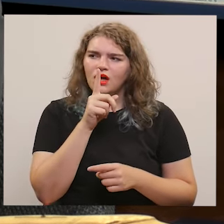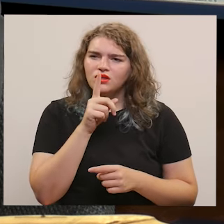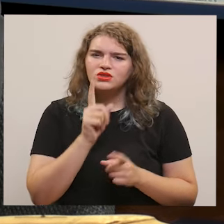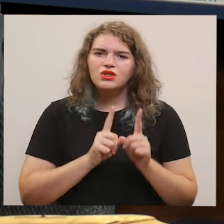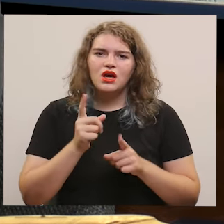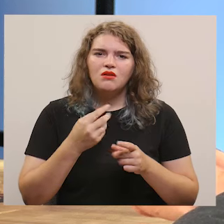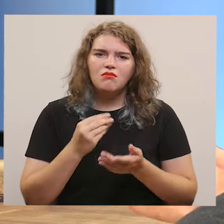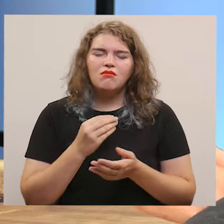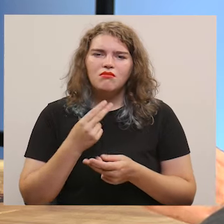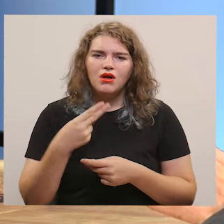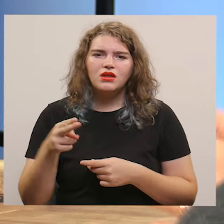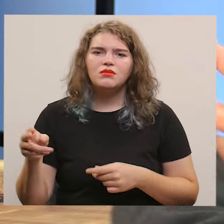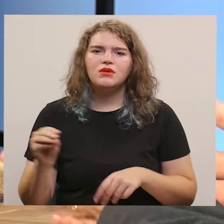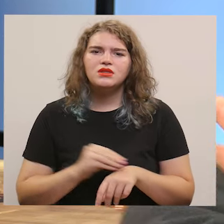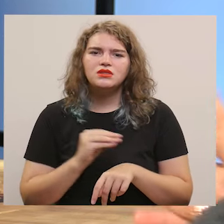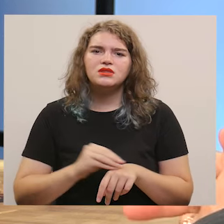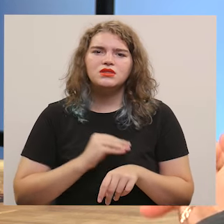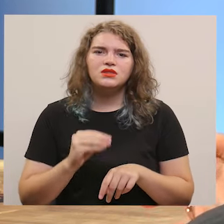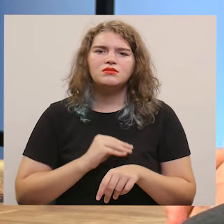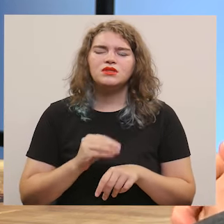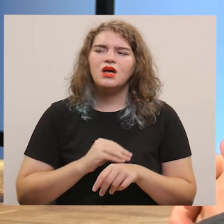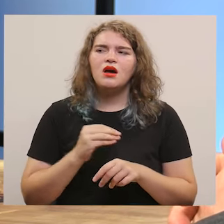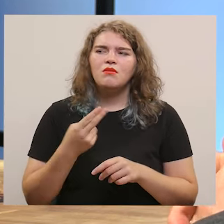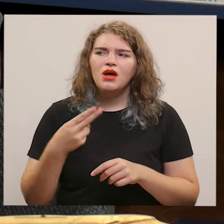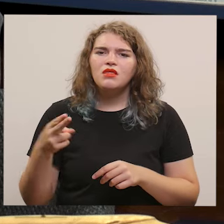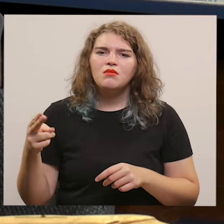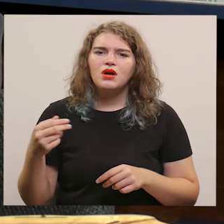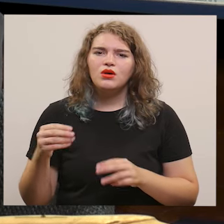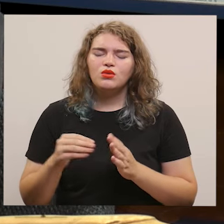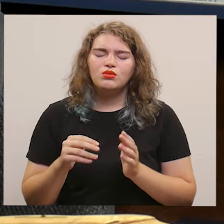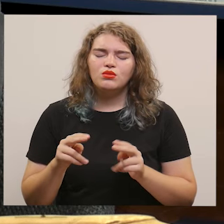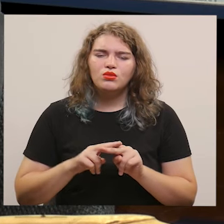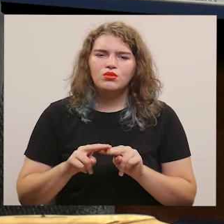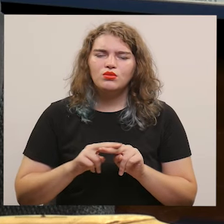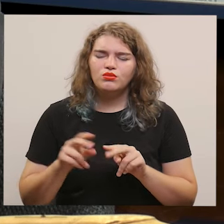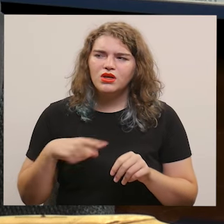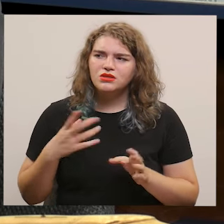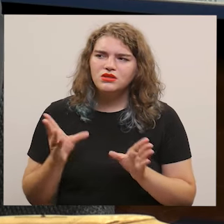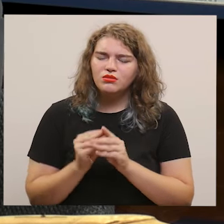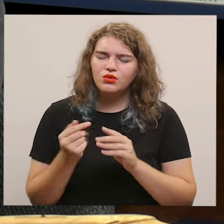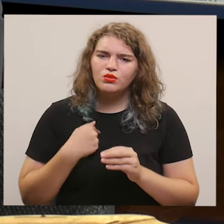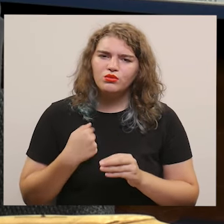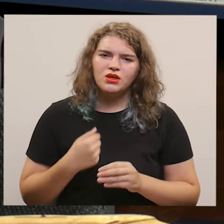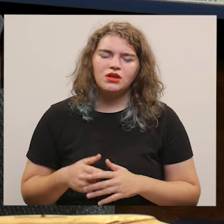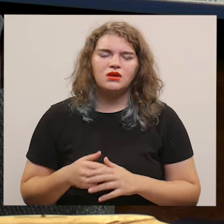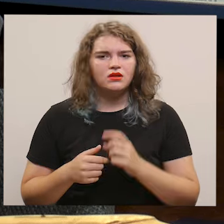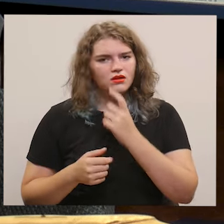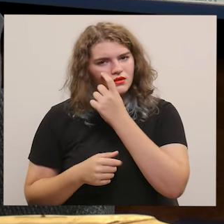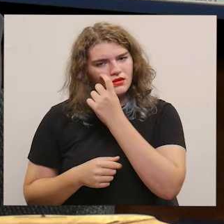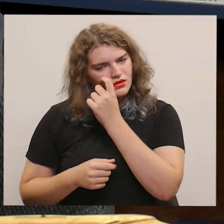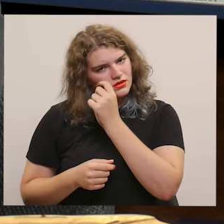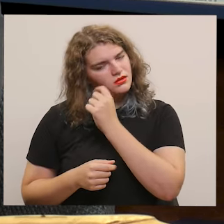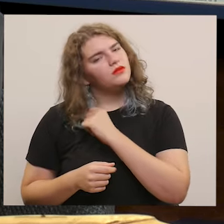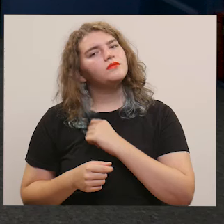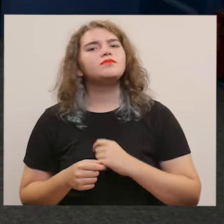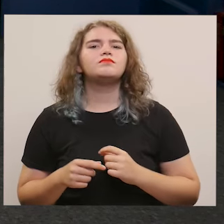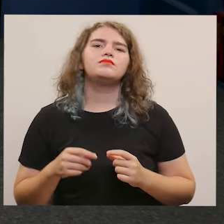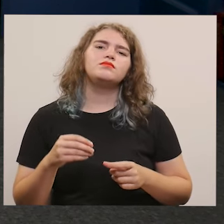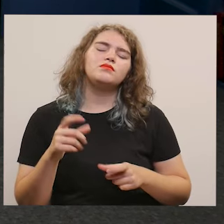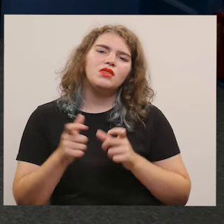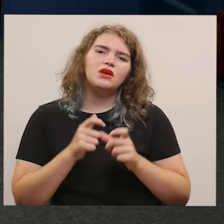îl simțeam ca la o întâlnire de gradul zero, cum este titlul emisiunii tale. Și în sfera aceasta aș vrea